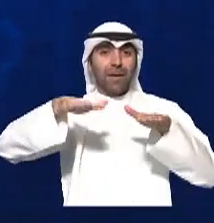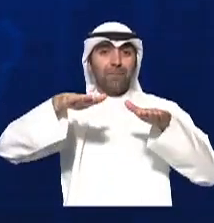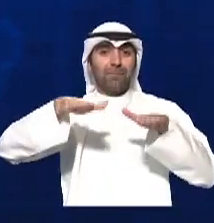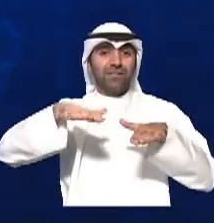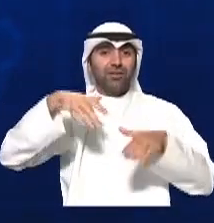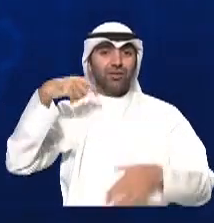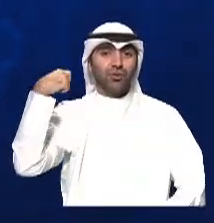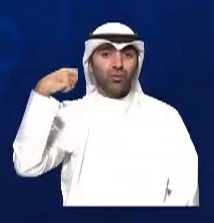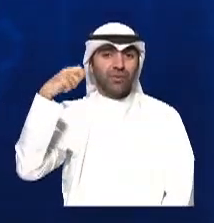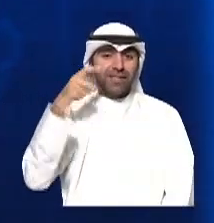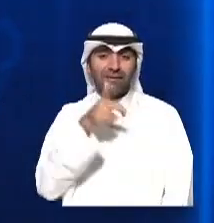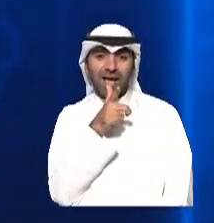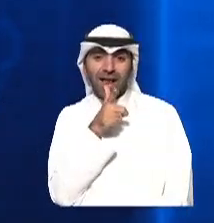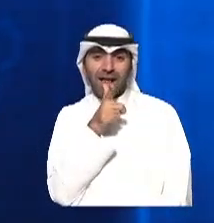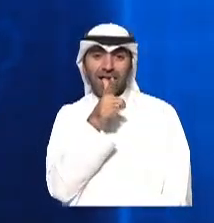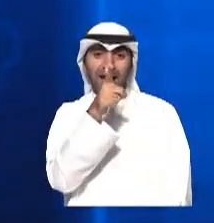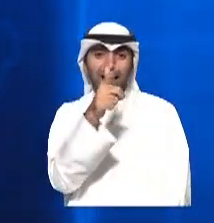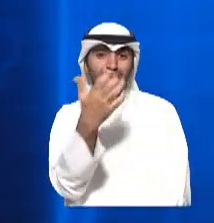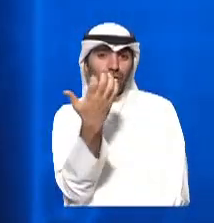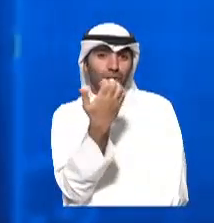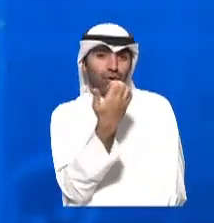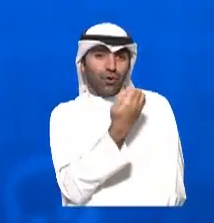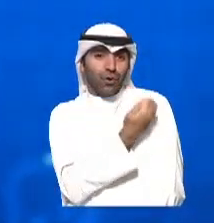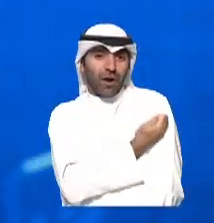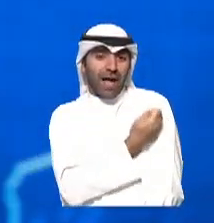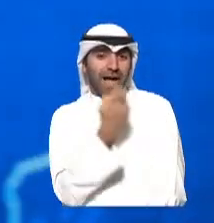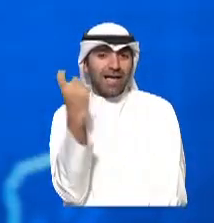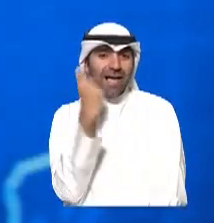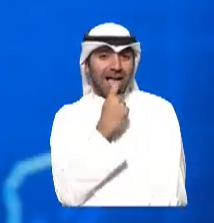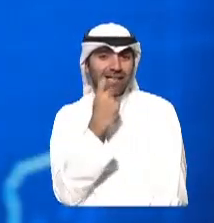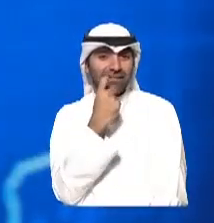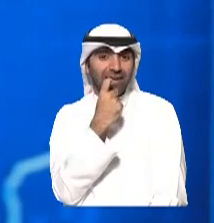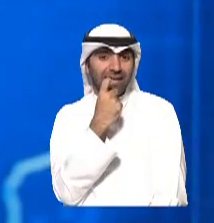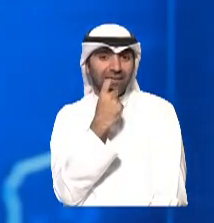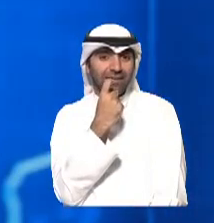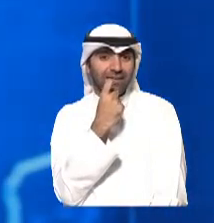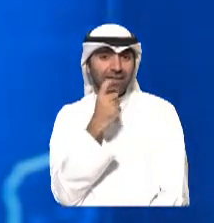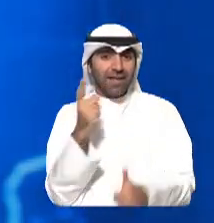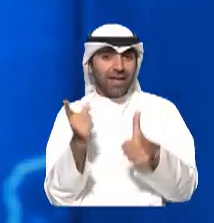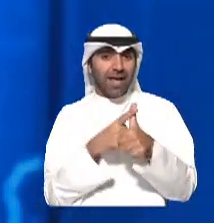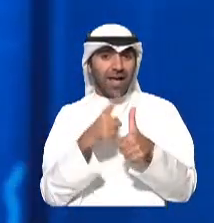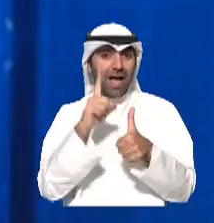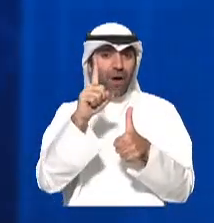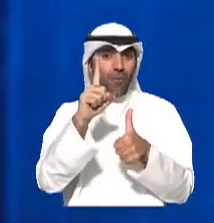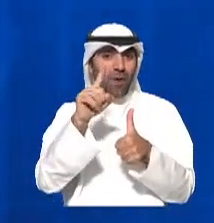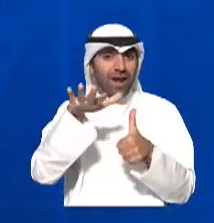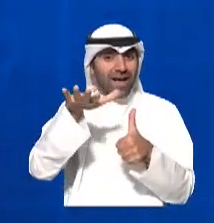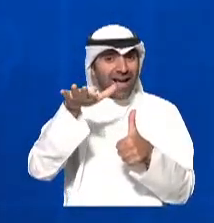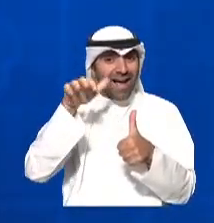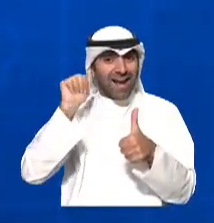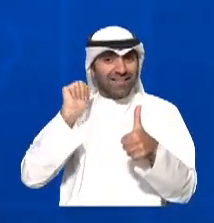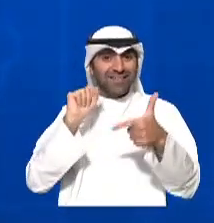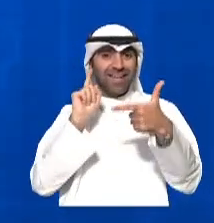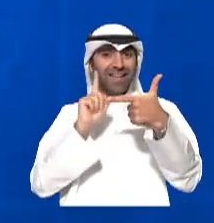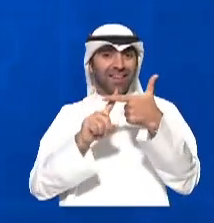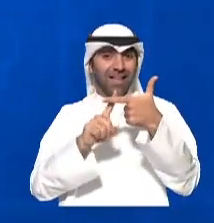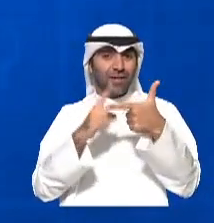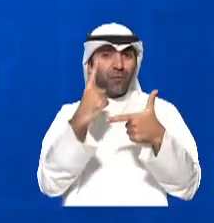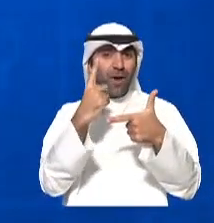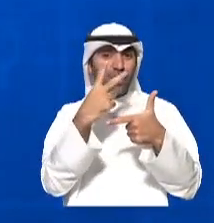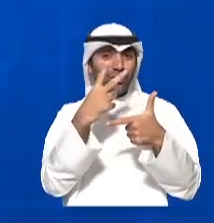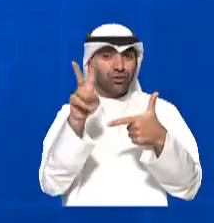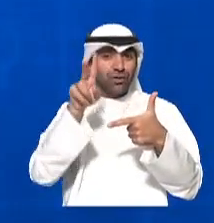على ضمان استمرارية حملات التطعيم وفق خططها المقررة مسبقا. حياك